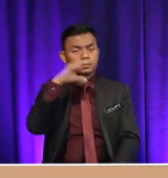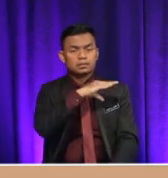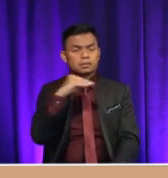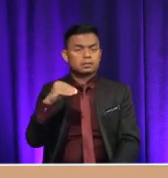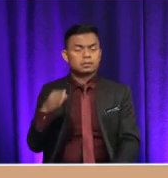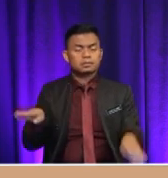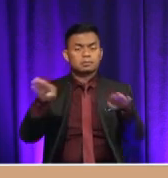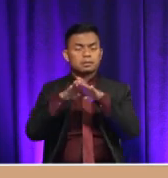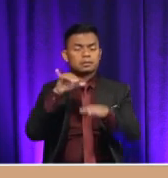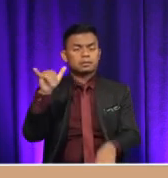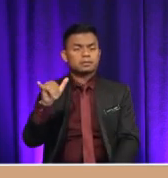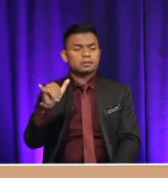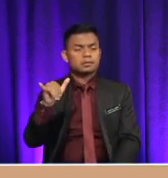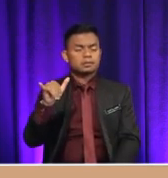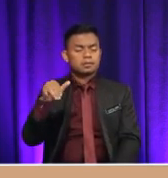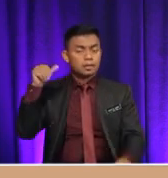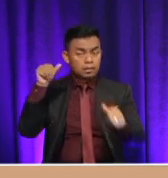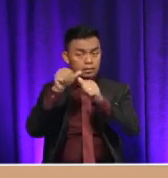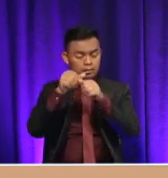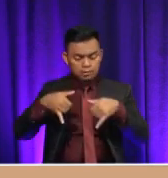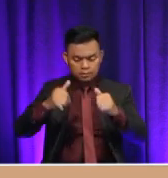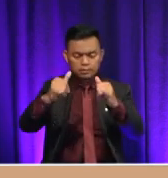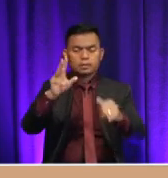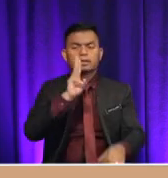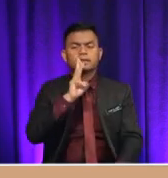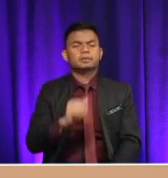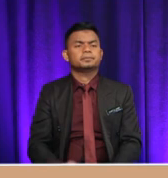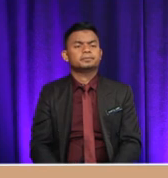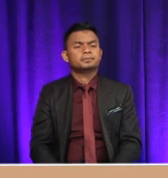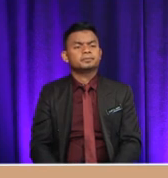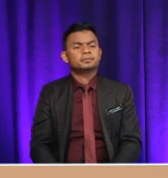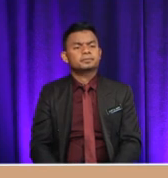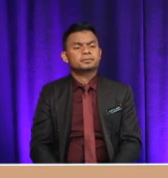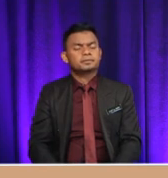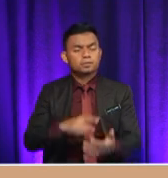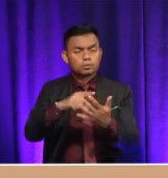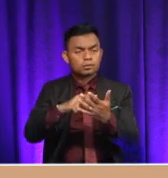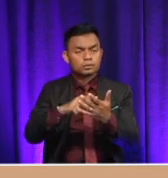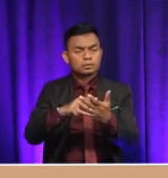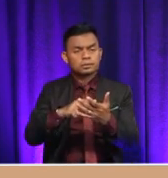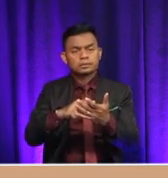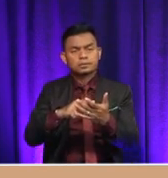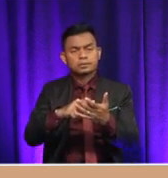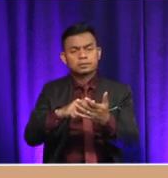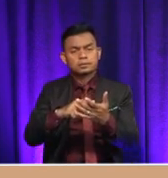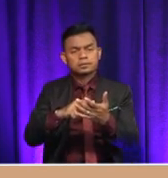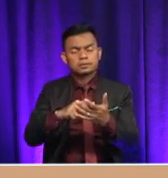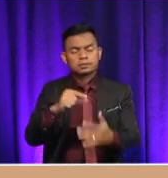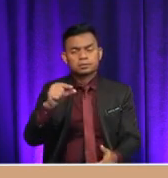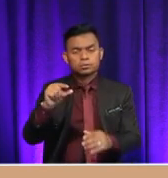arah aliran air dan lukisan ini menggunakan garisan tunggal tanpa menggunakan